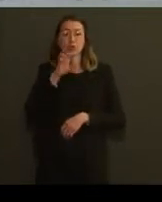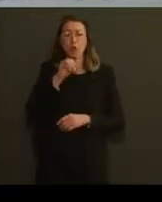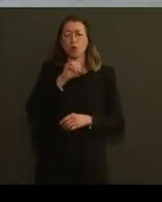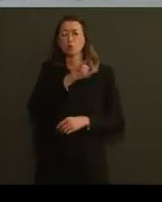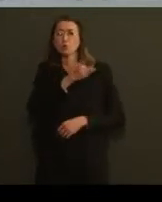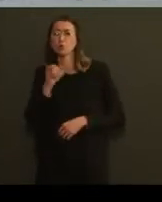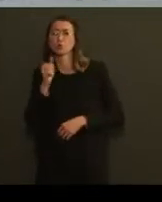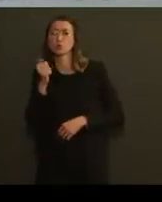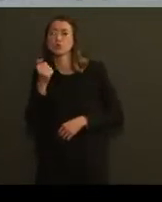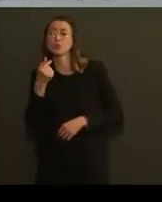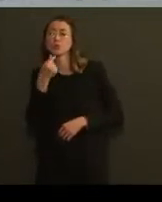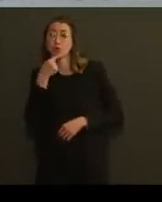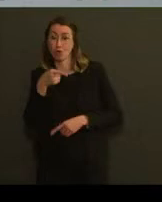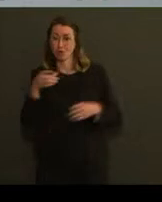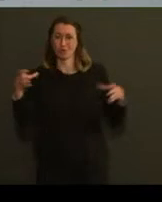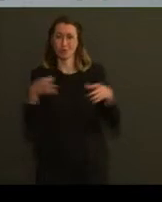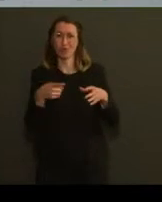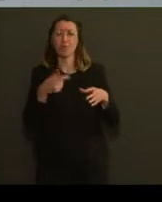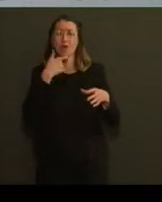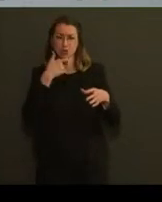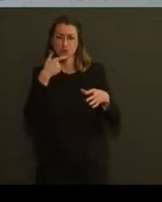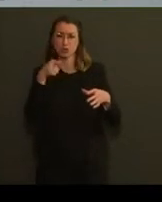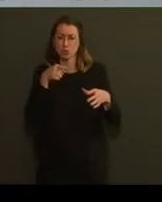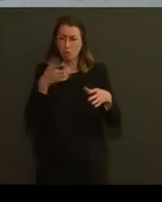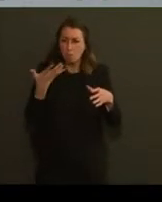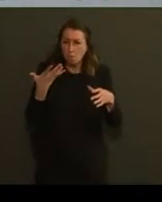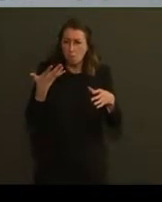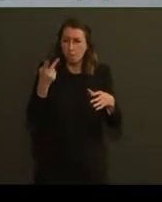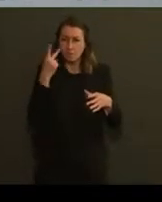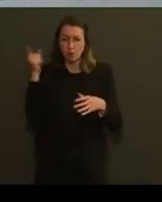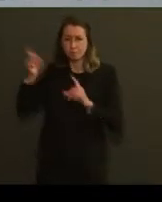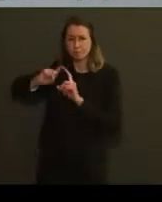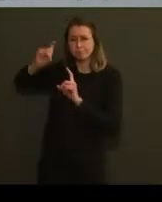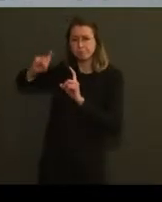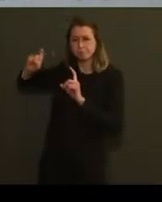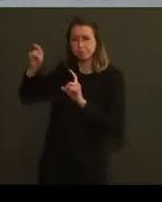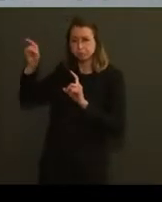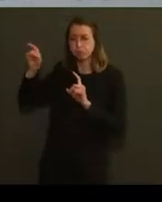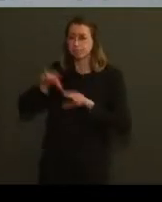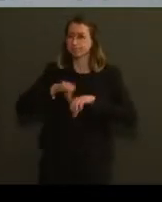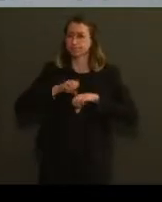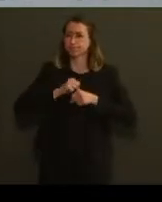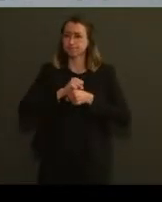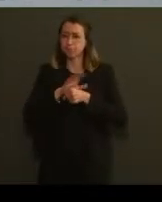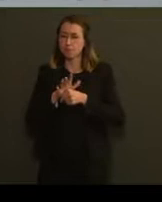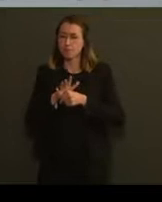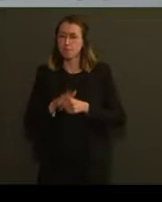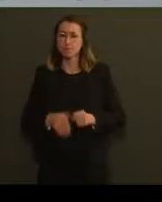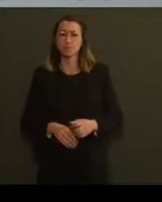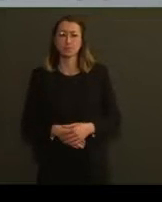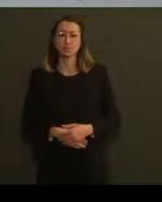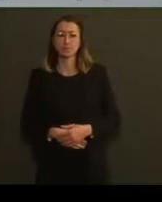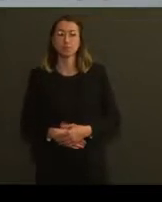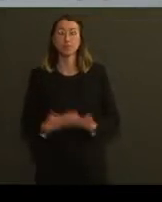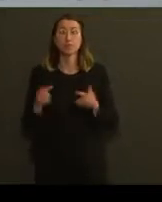30 et 60 ans, et c'est ce large plateau que je vous décris sur la diapositive. On a augmentation aussi chez les gens plus